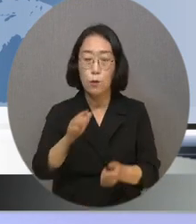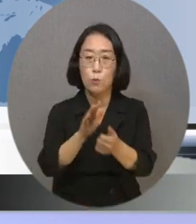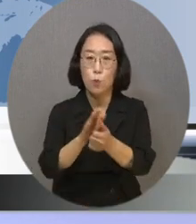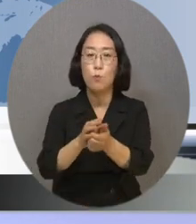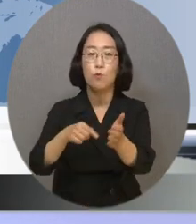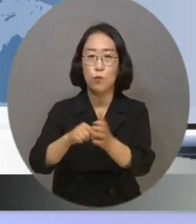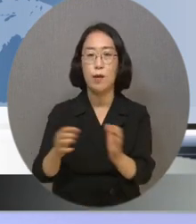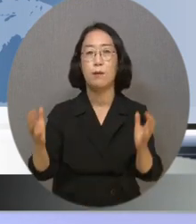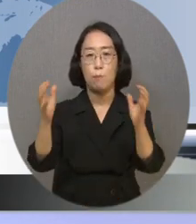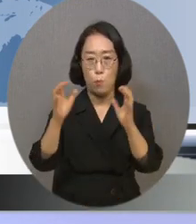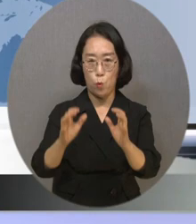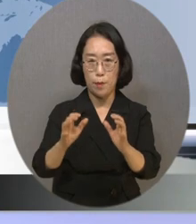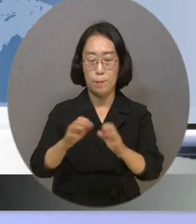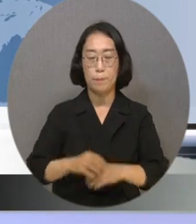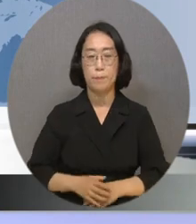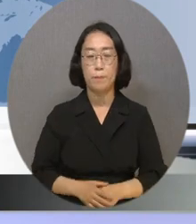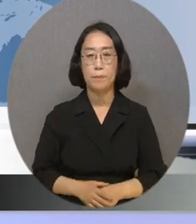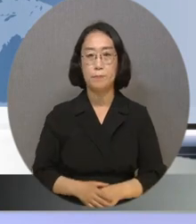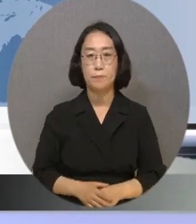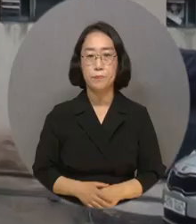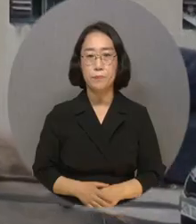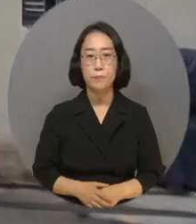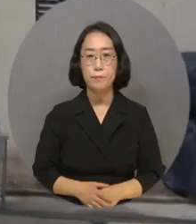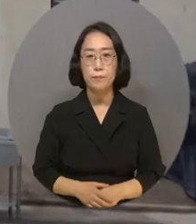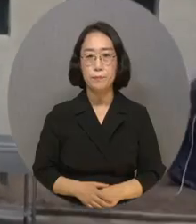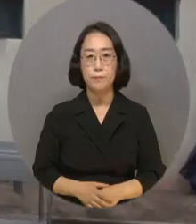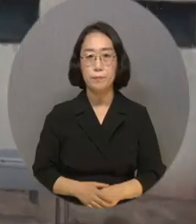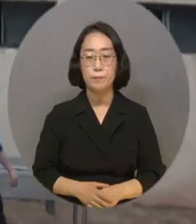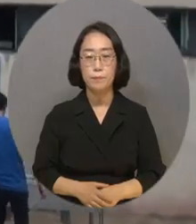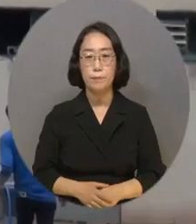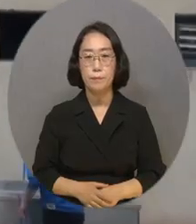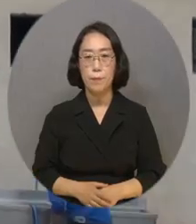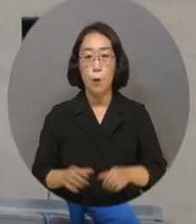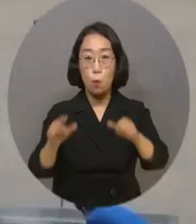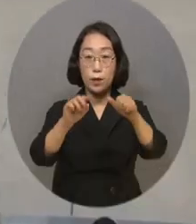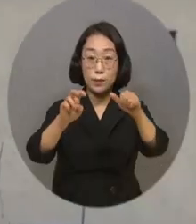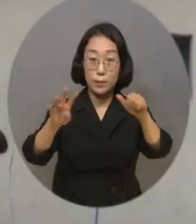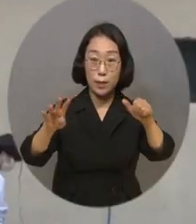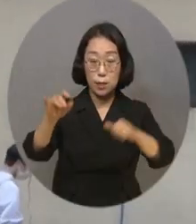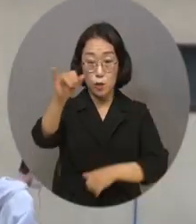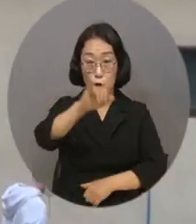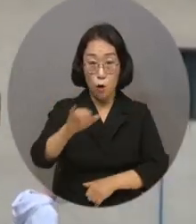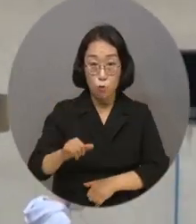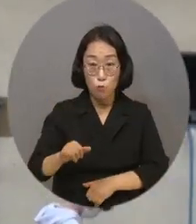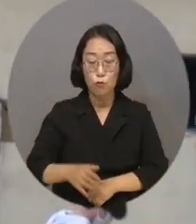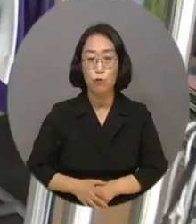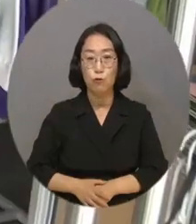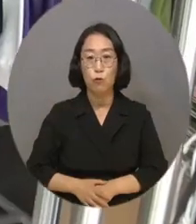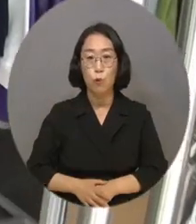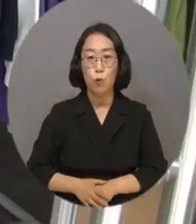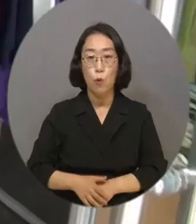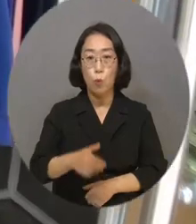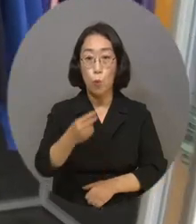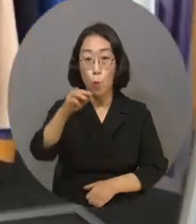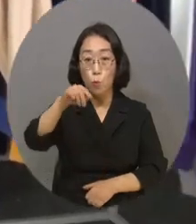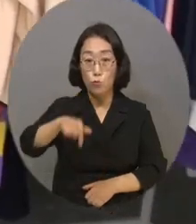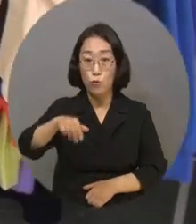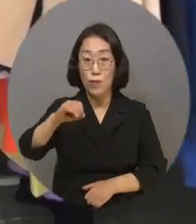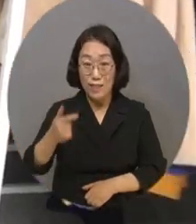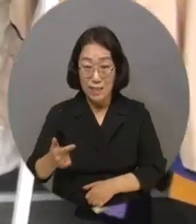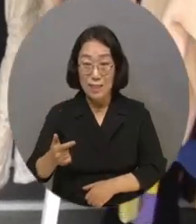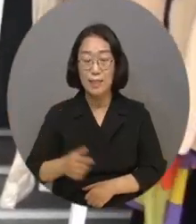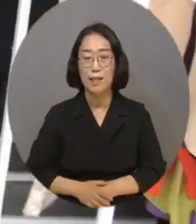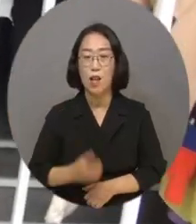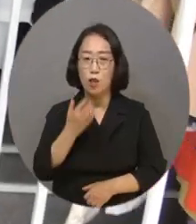위해서인데요. 정은성 기자입니다. 지난 24일 전국 노숙인 시설연합회 주관 서울, 인천,